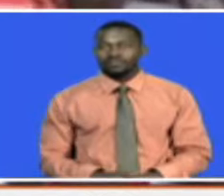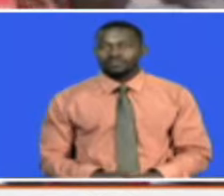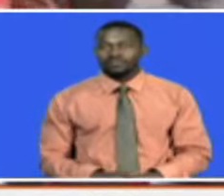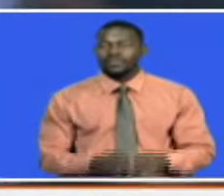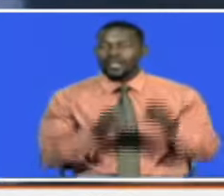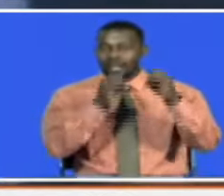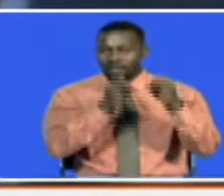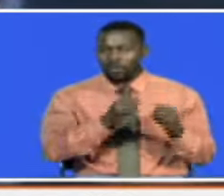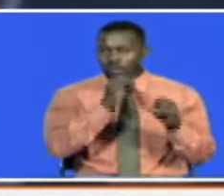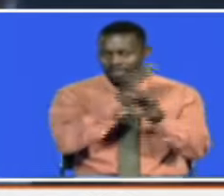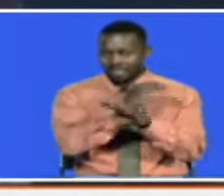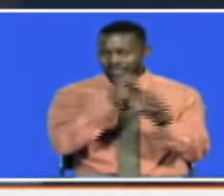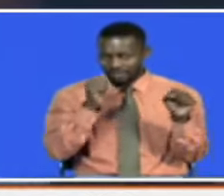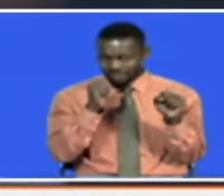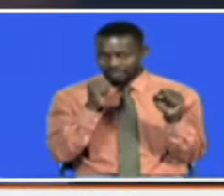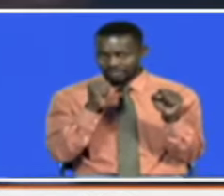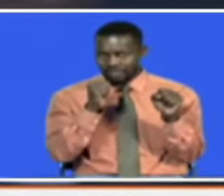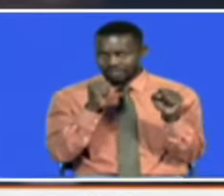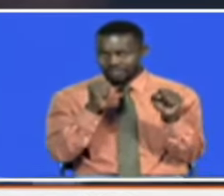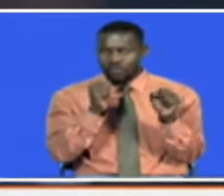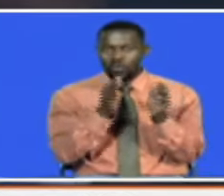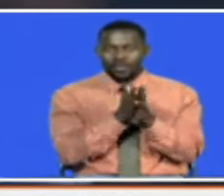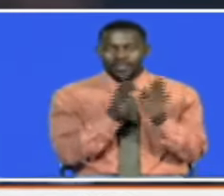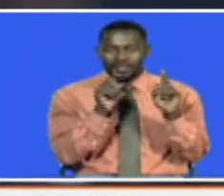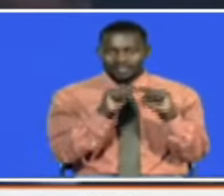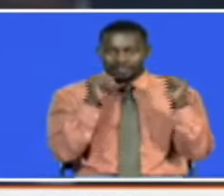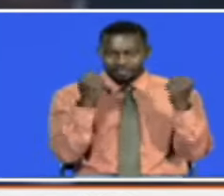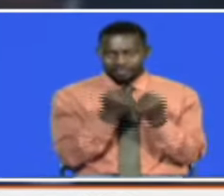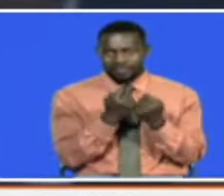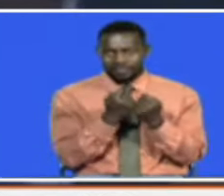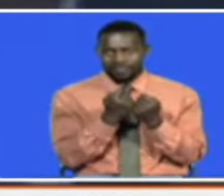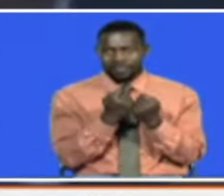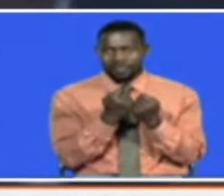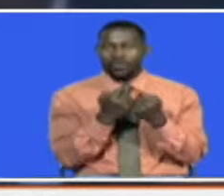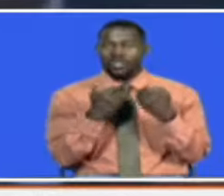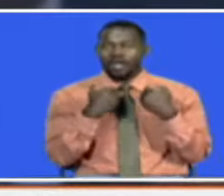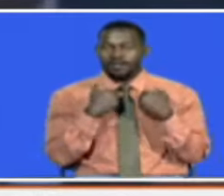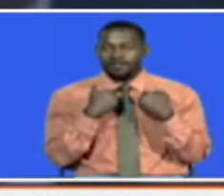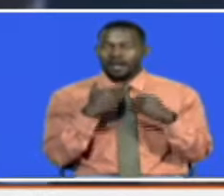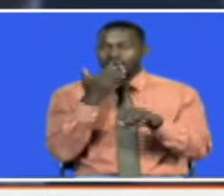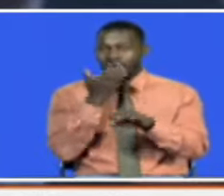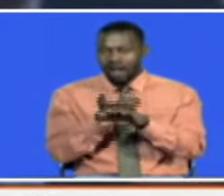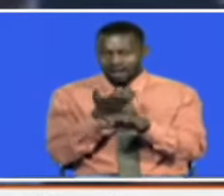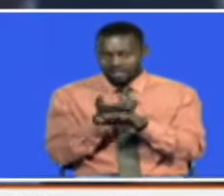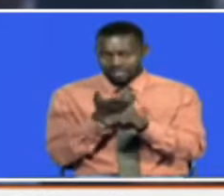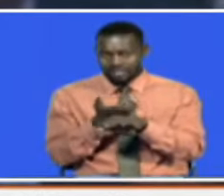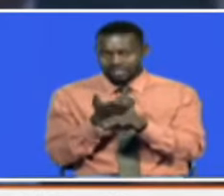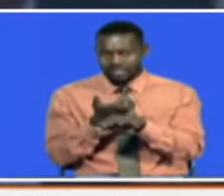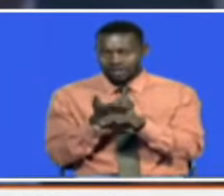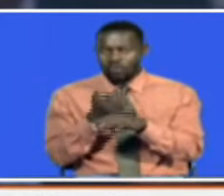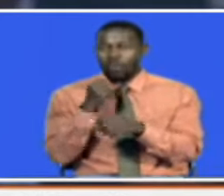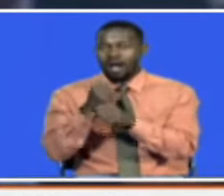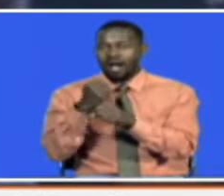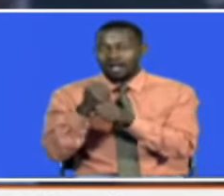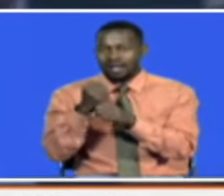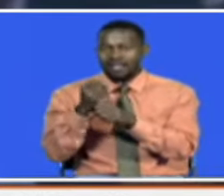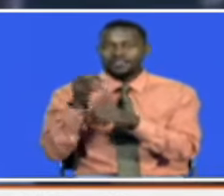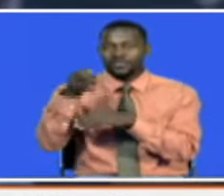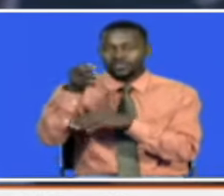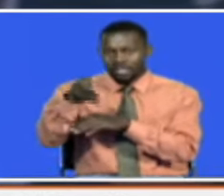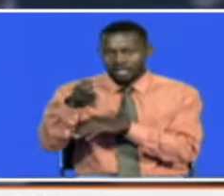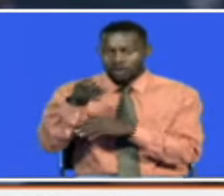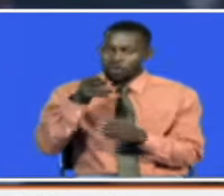new president and his team have a difficult task ahead. The truth of the